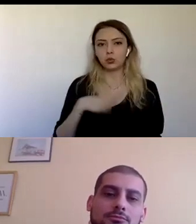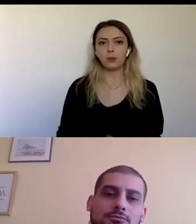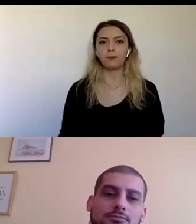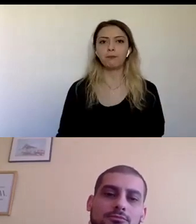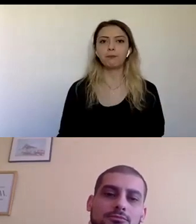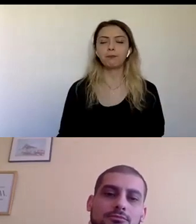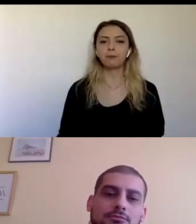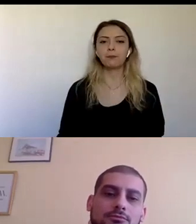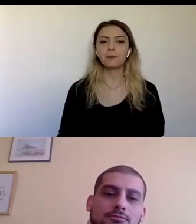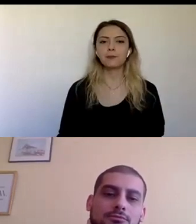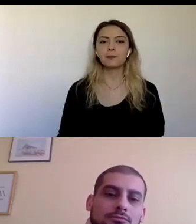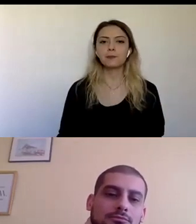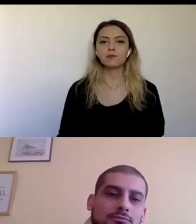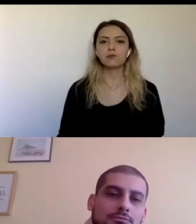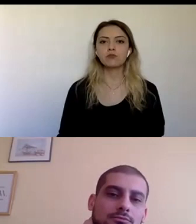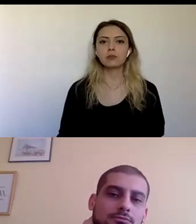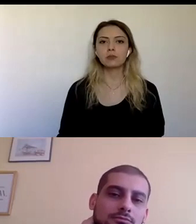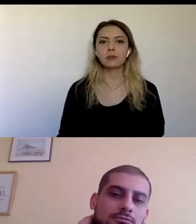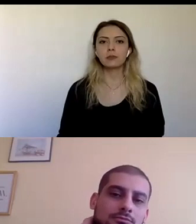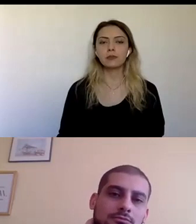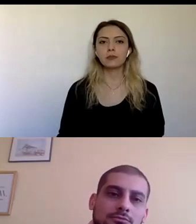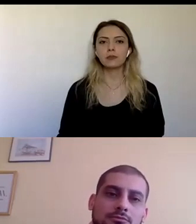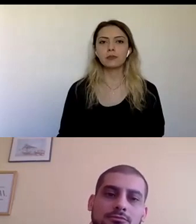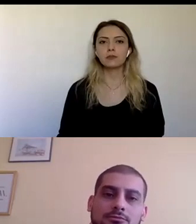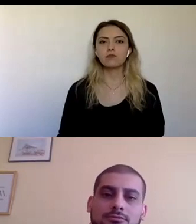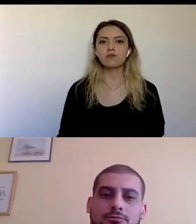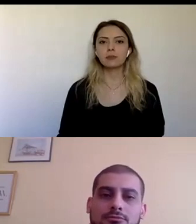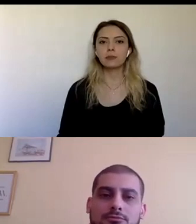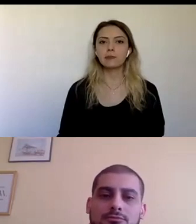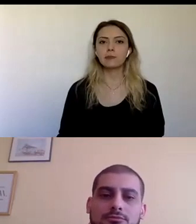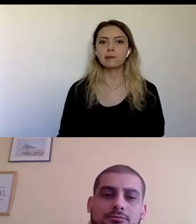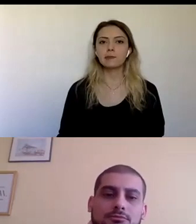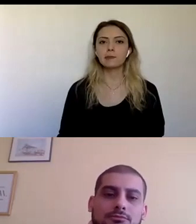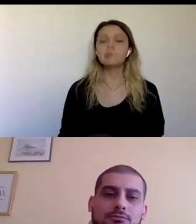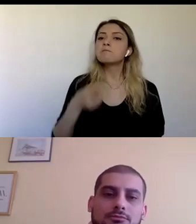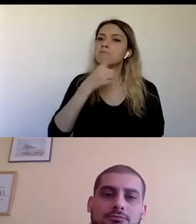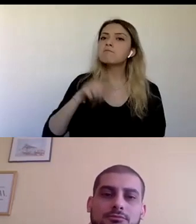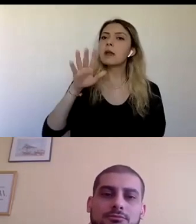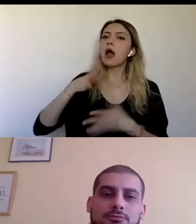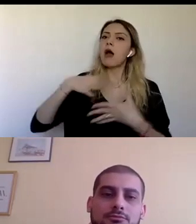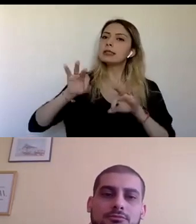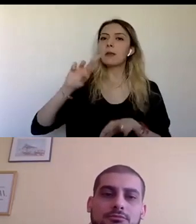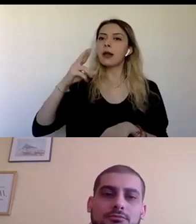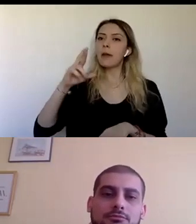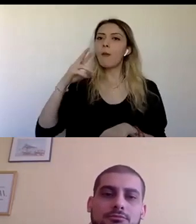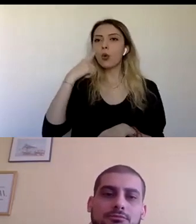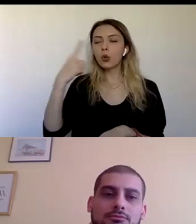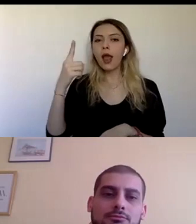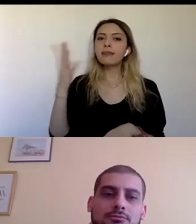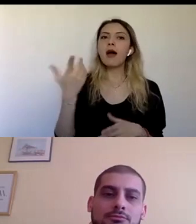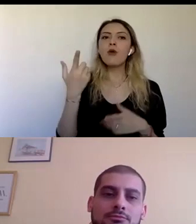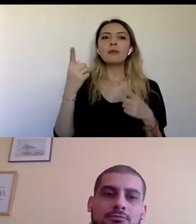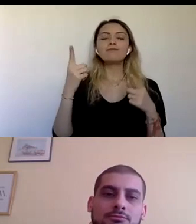oluşturduğumuz izleme raporları ya da bir takım raporların daha görsel hale getirilmiş ve